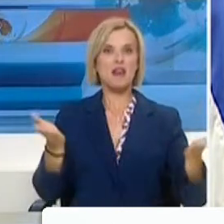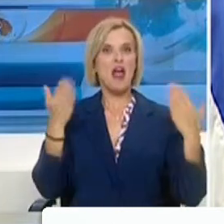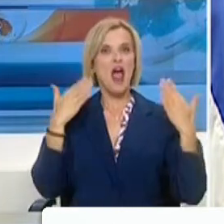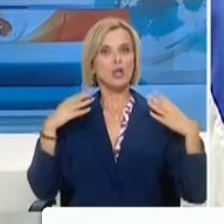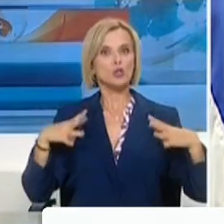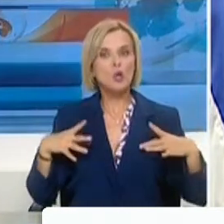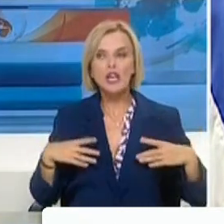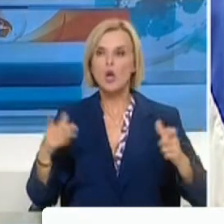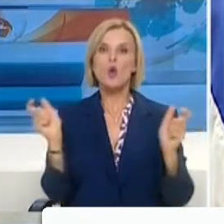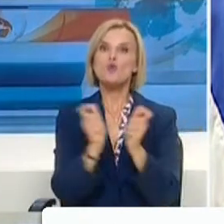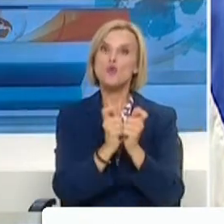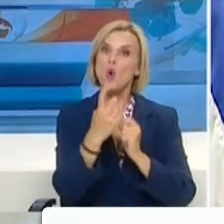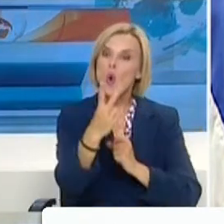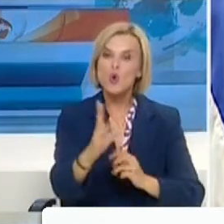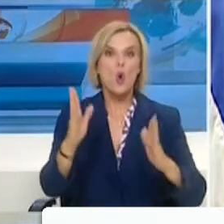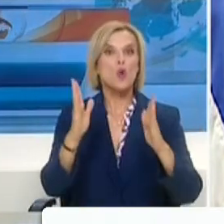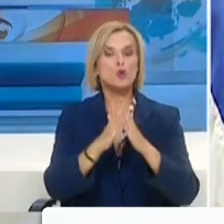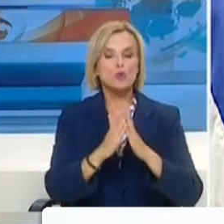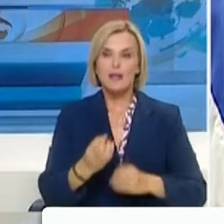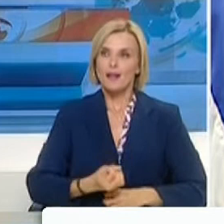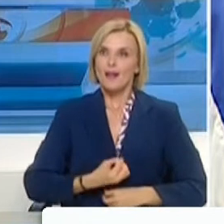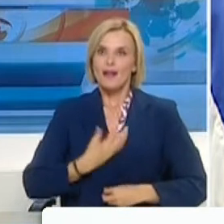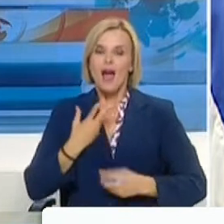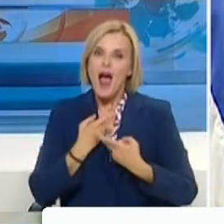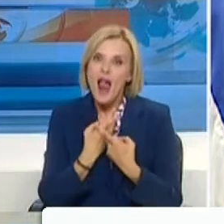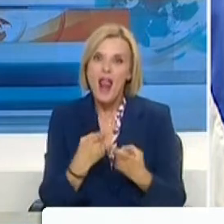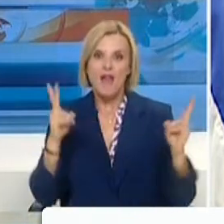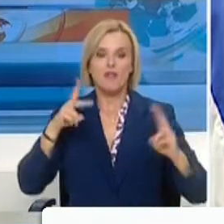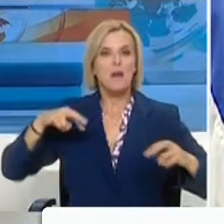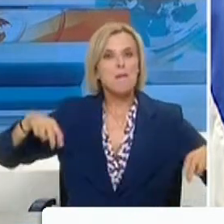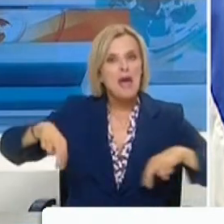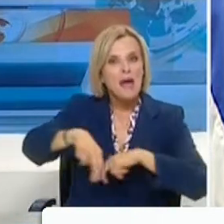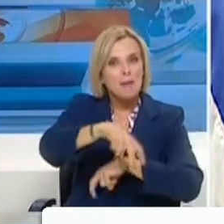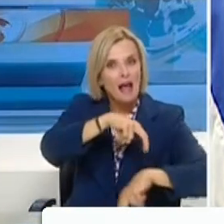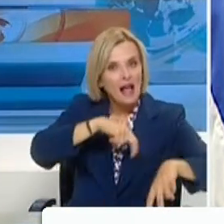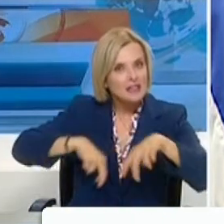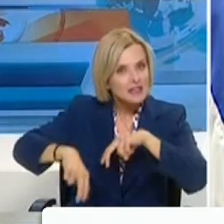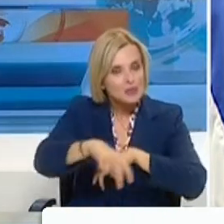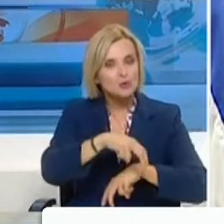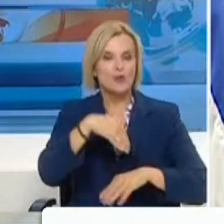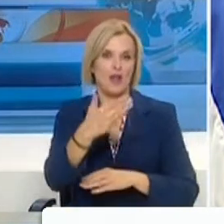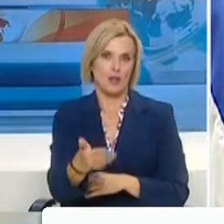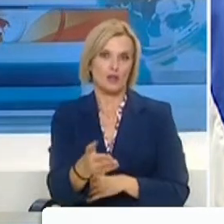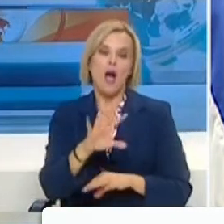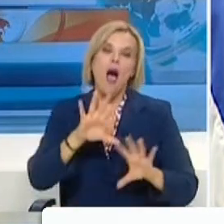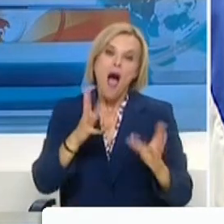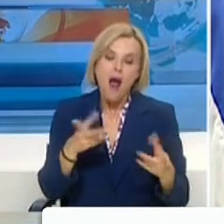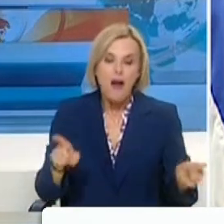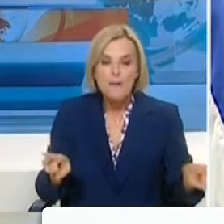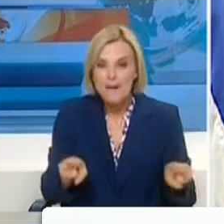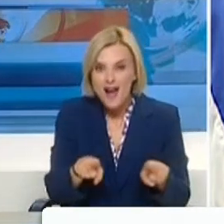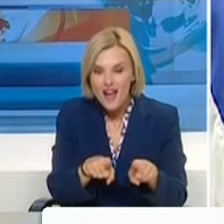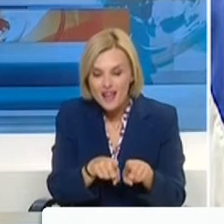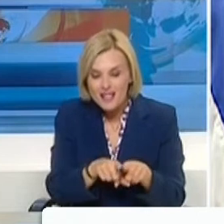στο χωριό τους, να ζήσουν λιγάκι πιο ελεύθερα, να περπατήσουν έξω. Αλλά αυτό δεν καταργεί την προσοχή μας στους κανόνες